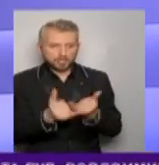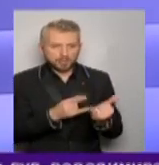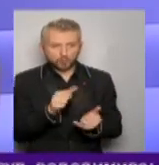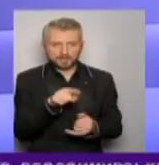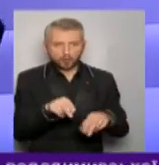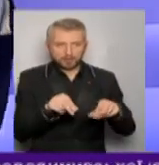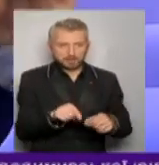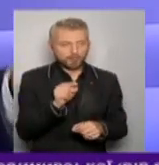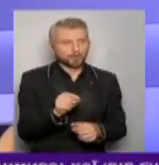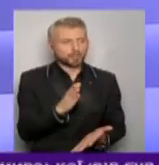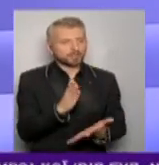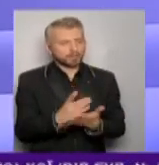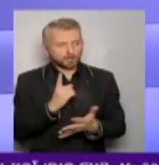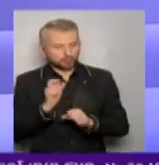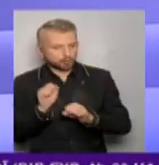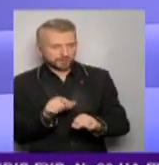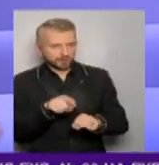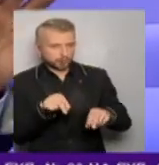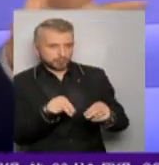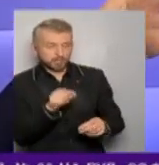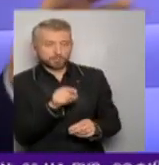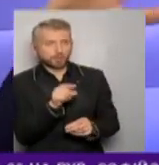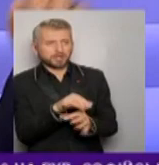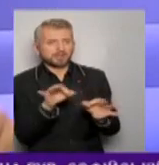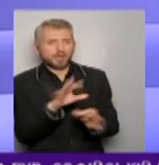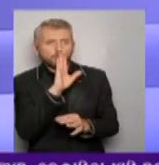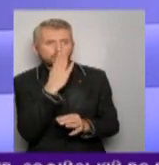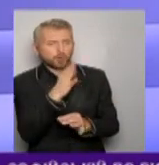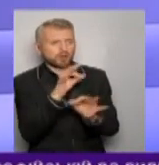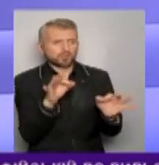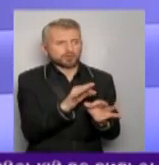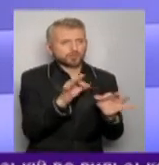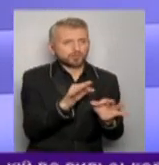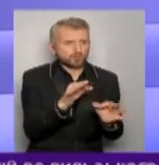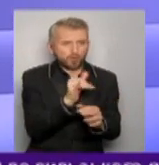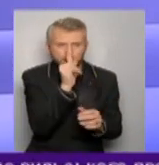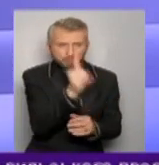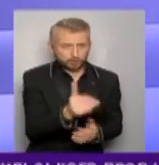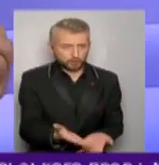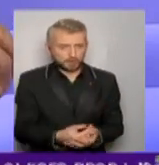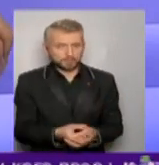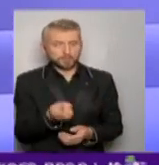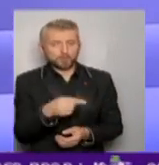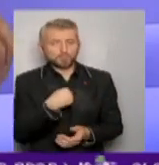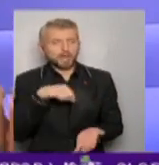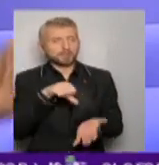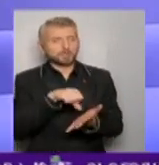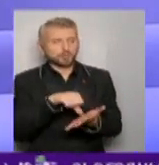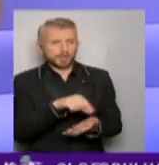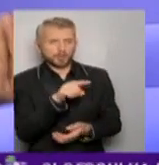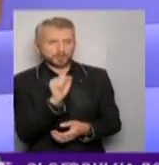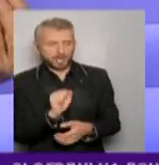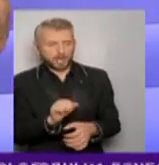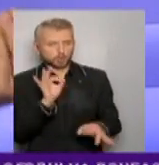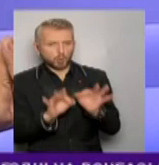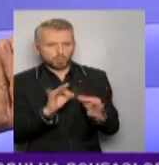землею, вони є сторожевими цієї землі, і вони ніякого ворога нічого не пропустять. Тому я виступаю за